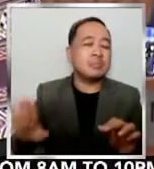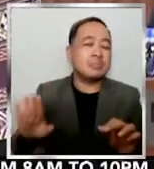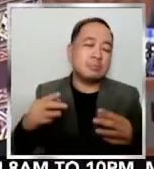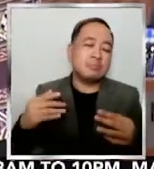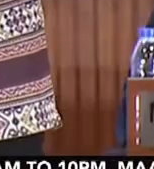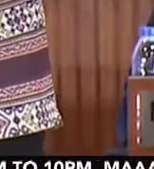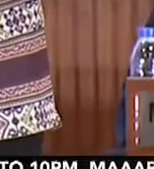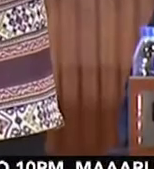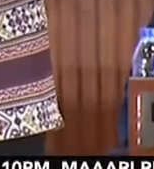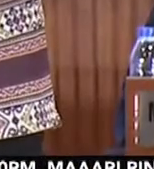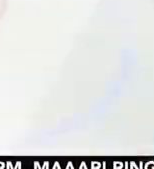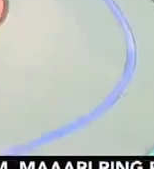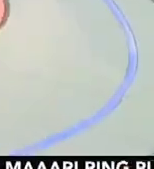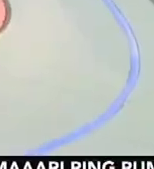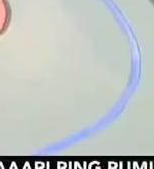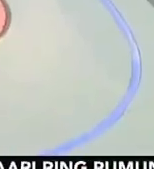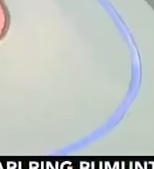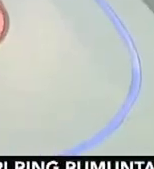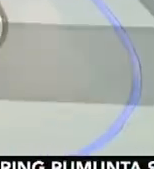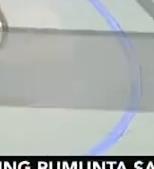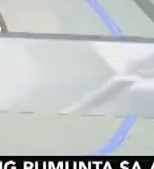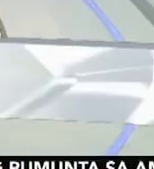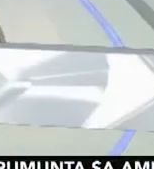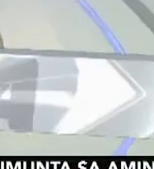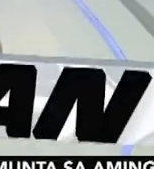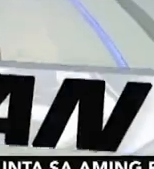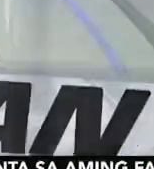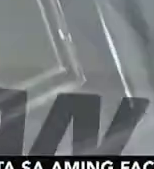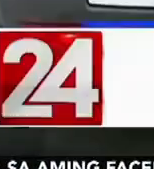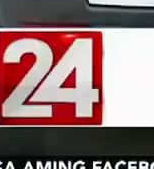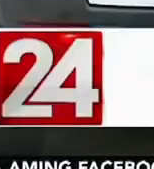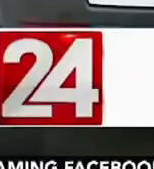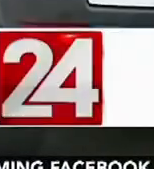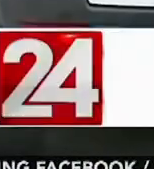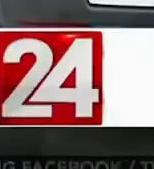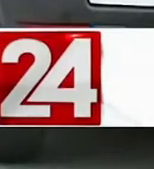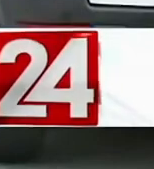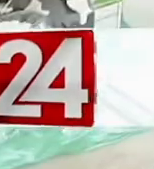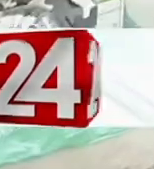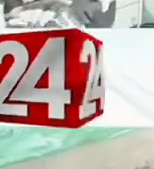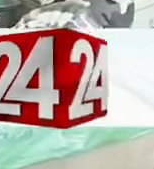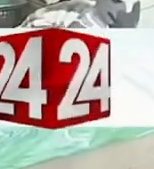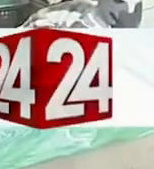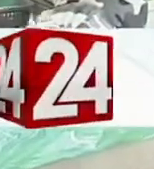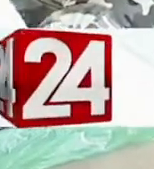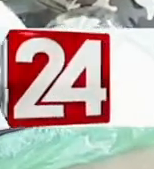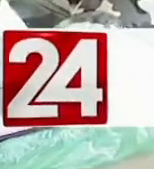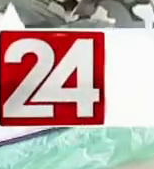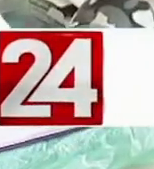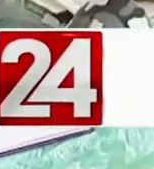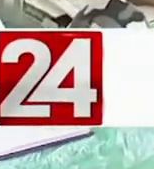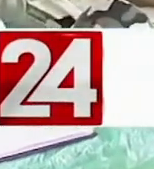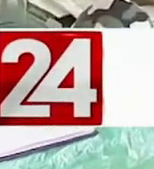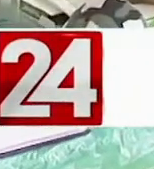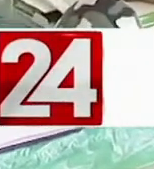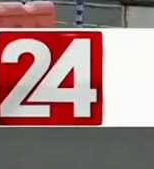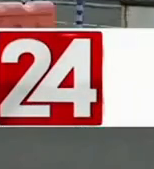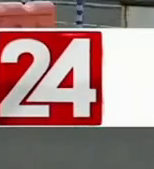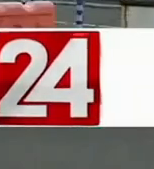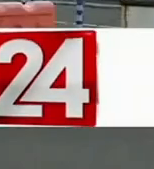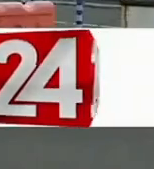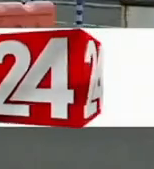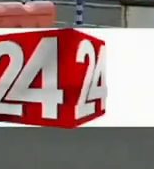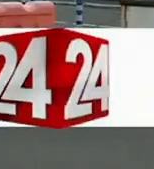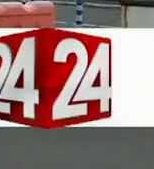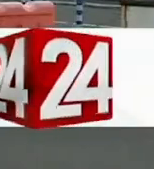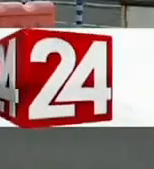24 oras. At tutukan! drive-through vaccination contra COVID sa Quirino